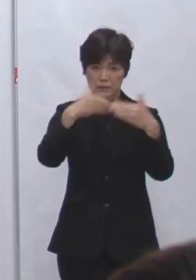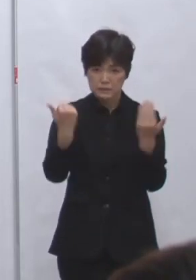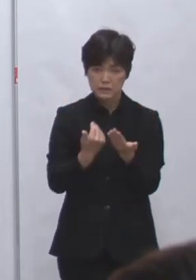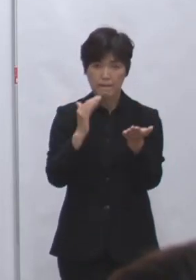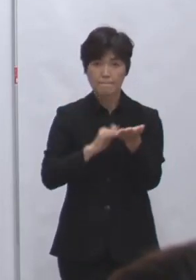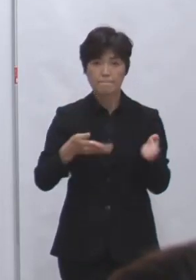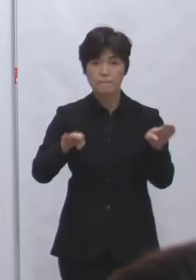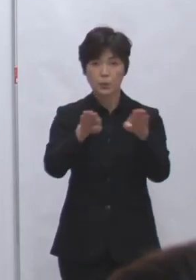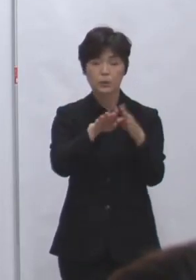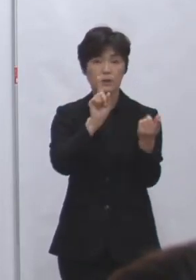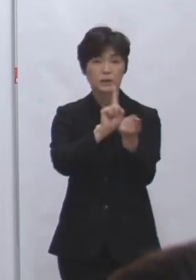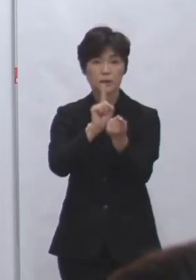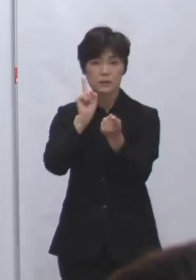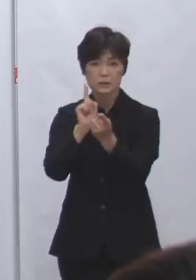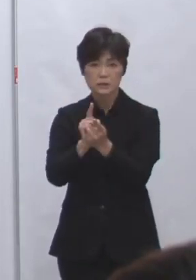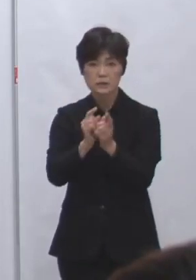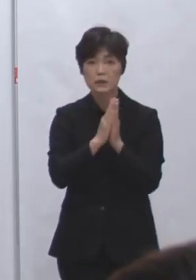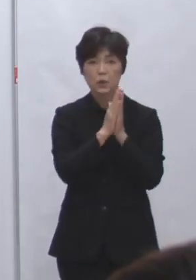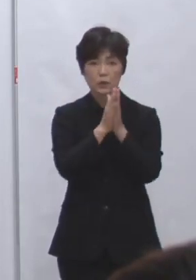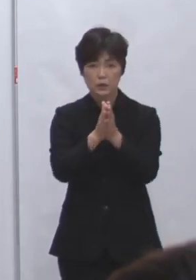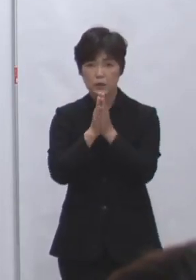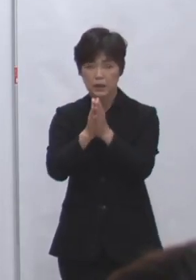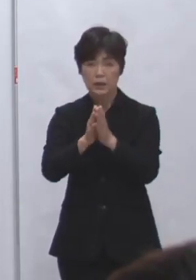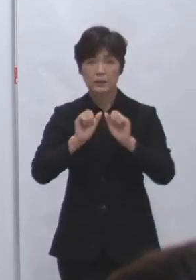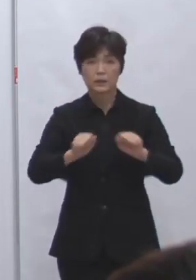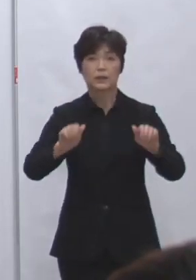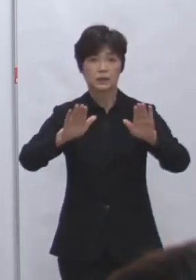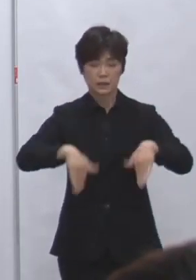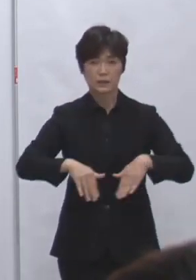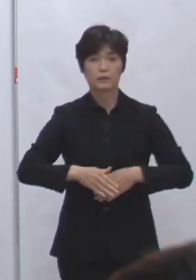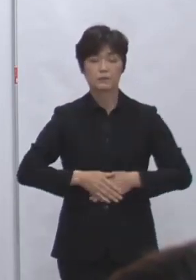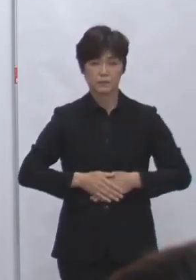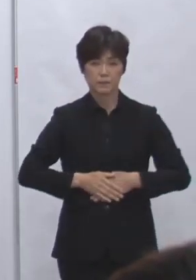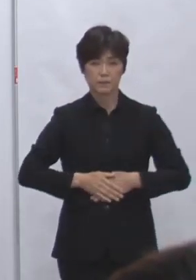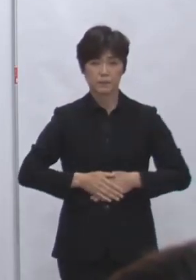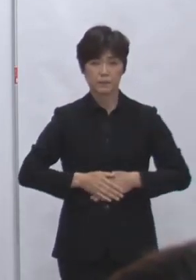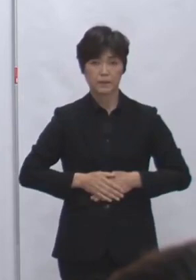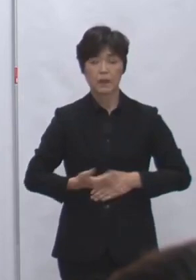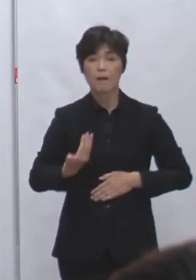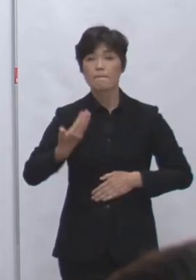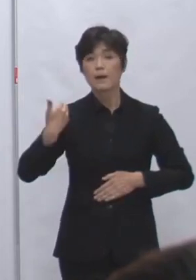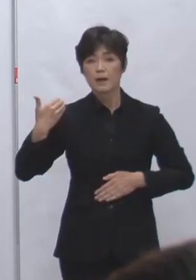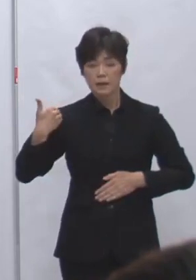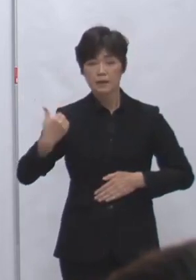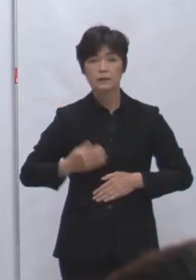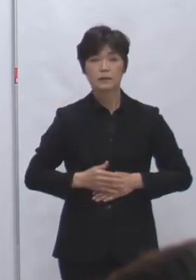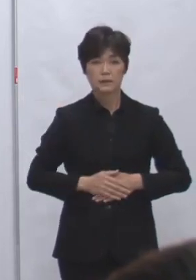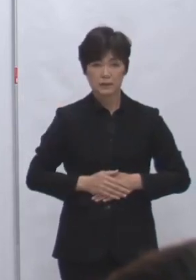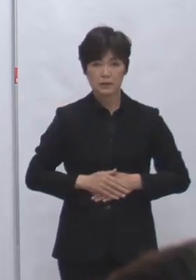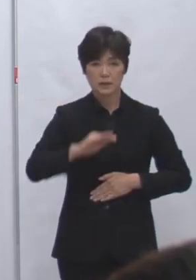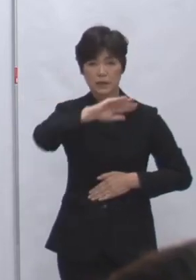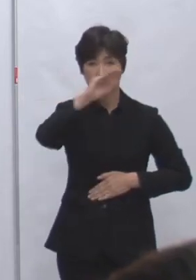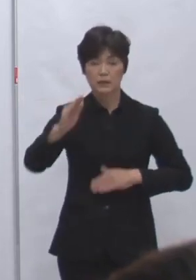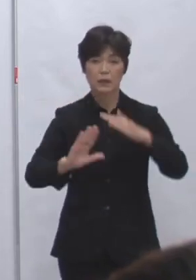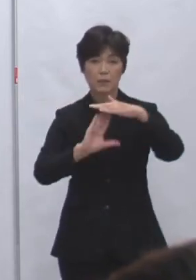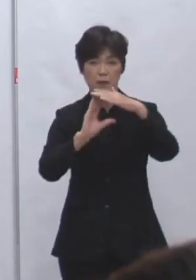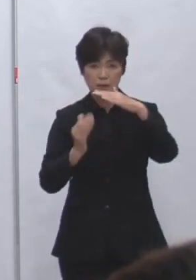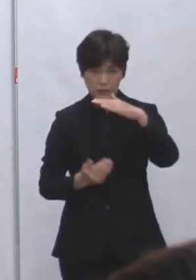に対しましての依頼をいたしました。これは前回山梨